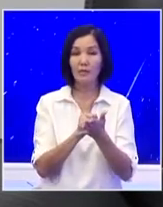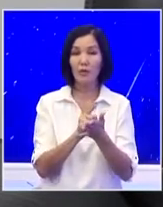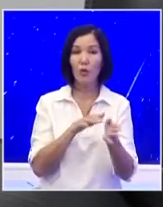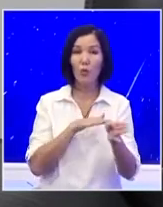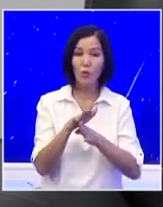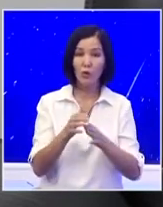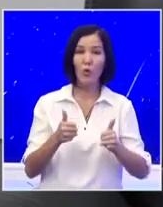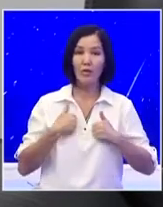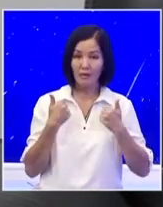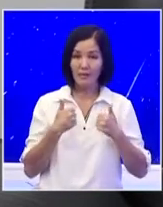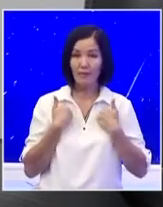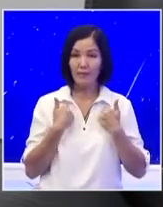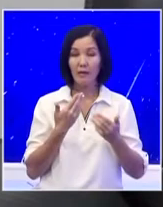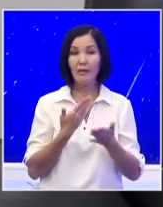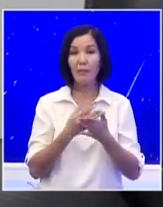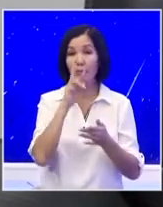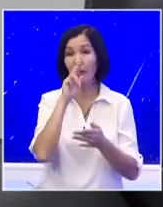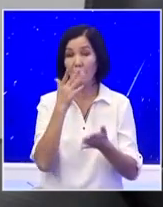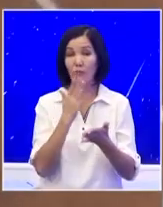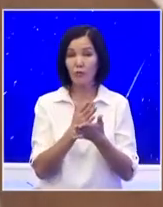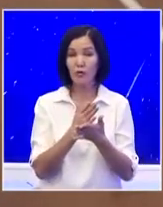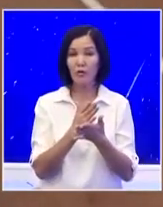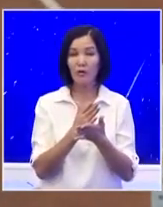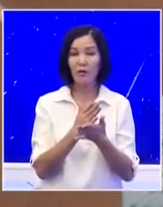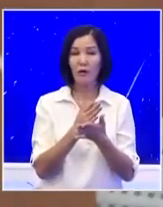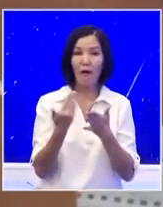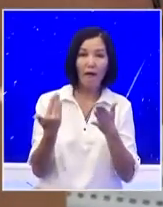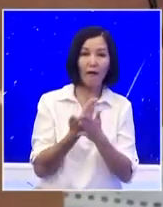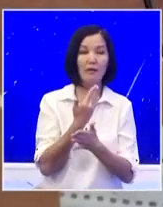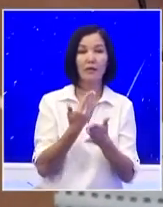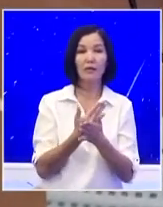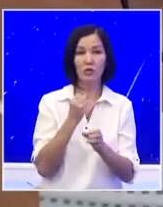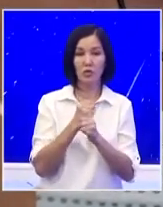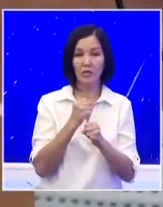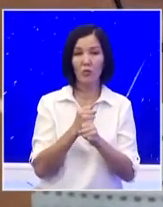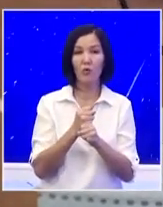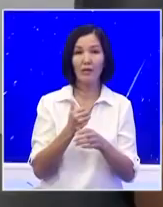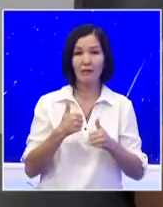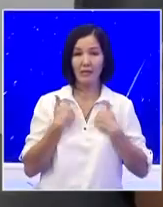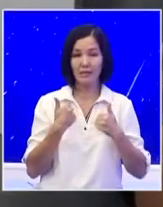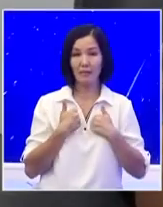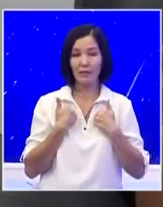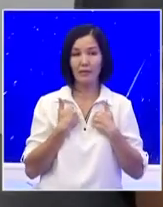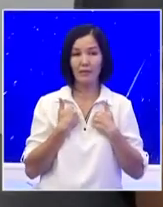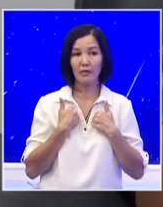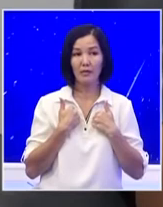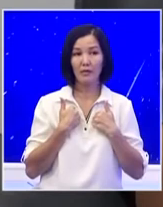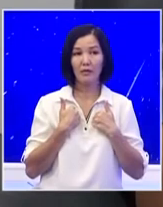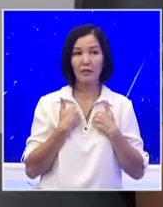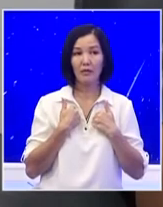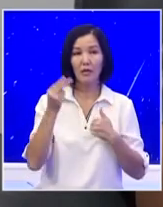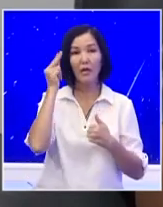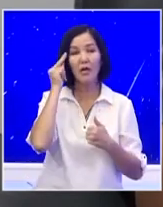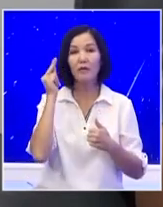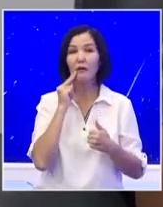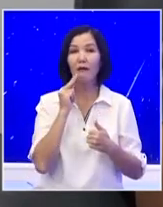Қандай жағдай болса да, егер біздің кінәмізден болып жататын болса. Біз қазір жұмысты пайдаланған кезде ешқашан да Қытайдың арматурасын пайдаланбаймыз.